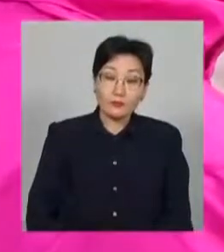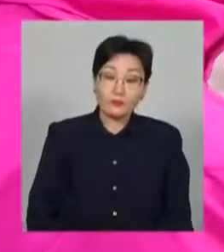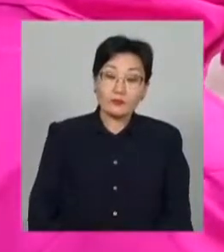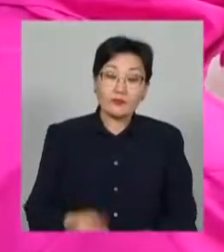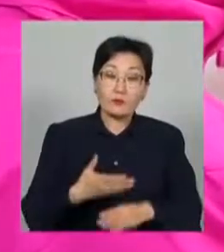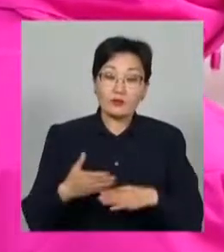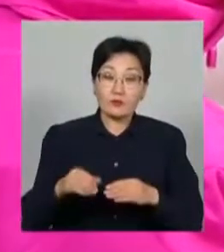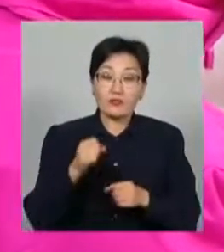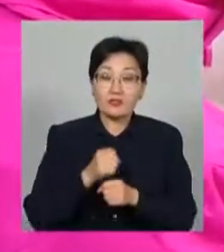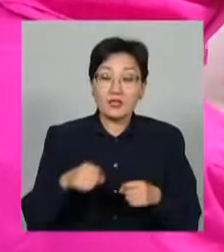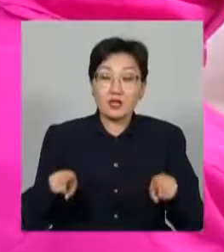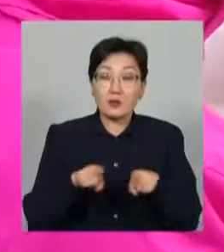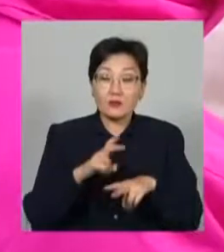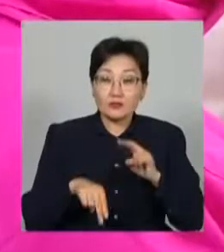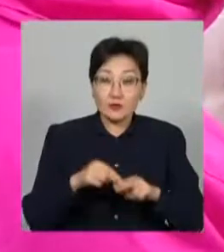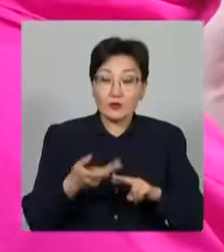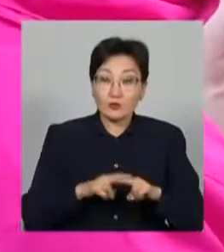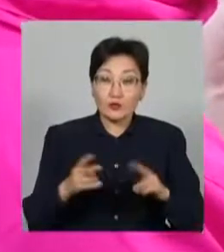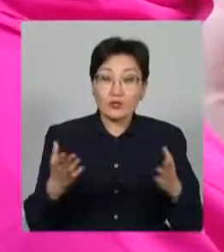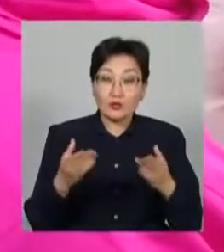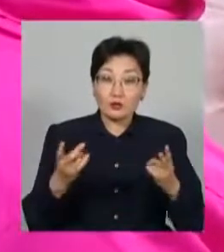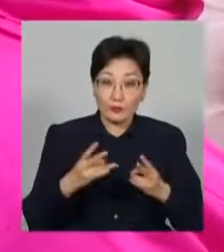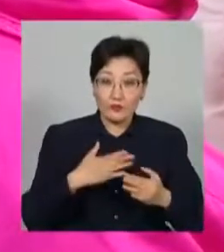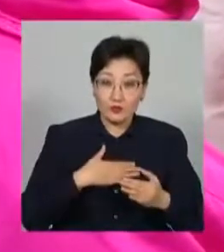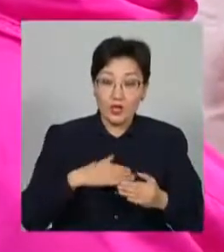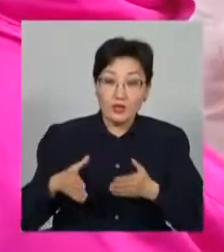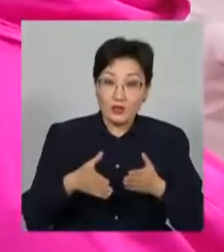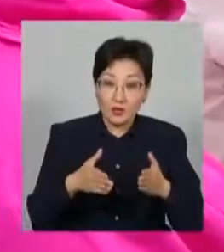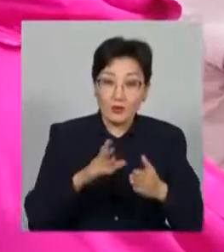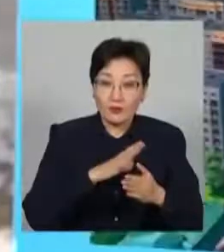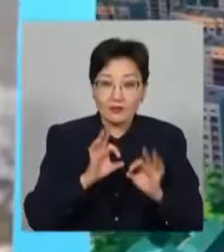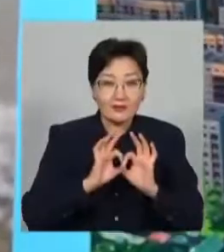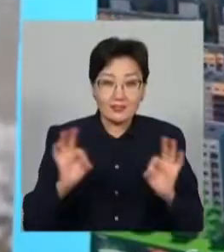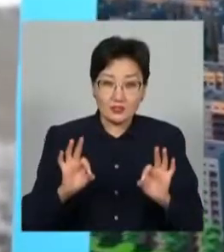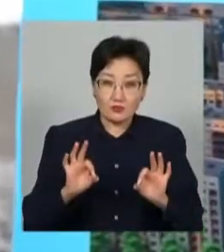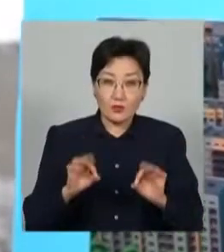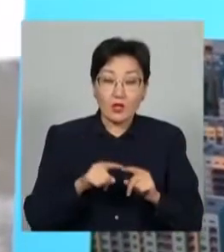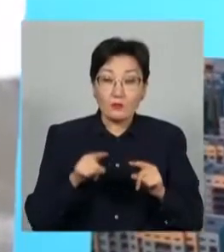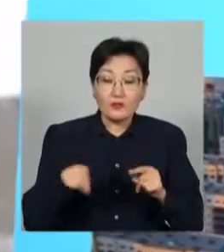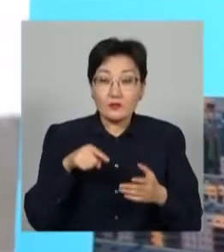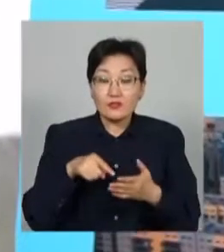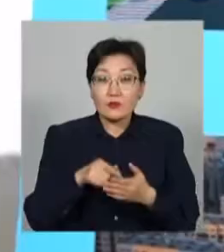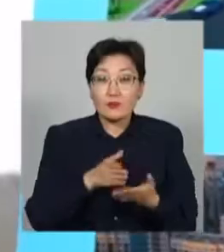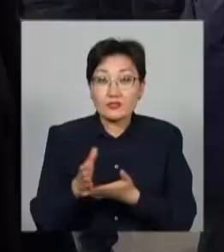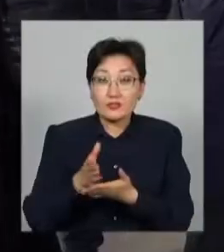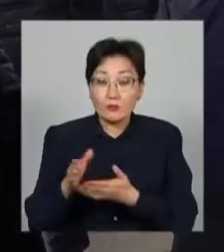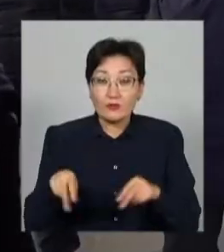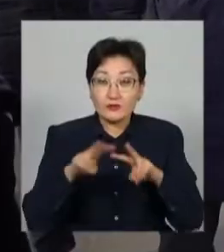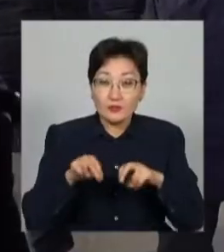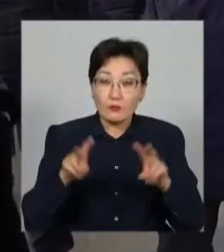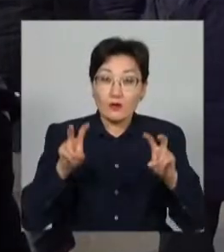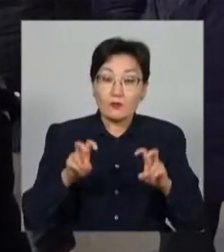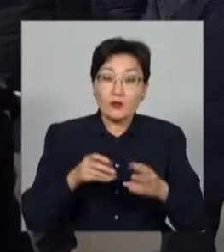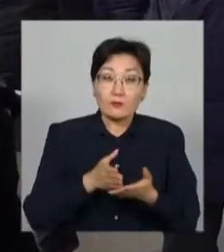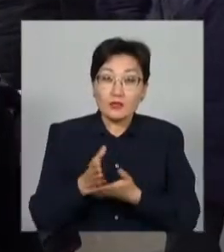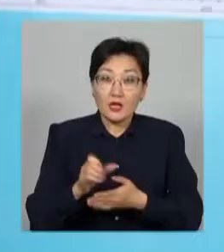сделать дорогу такую, какая она была. Потому что дорога была идеальная. В ходе объезда глава мегаполиса проверил статус